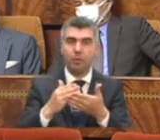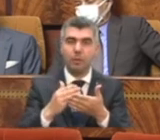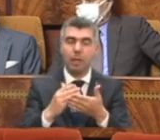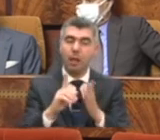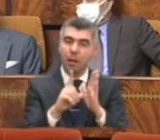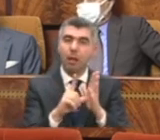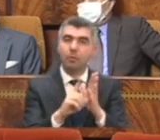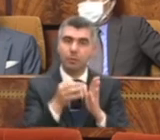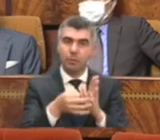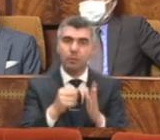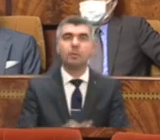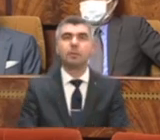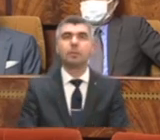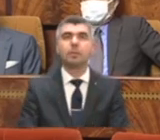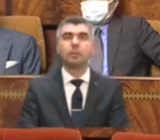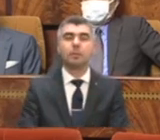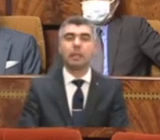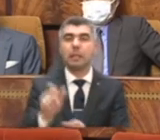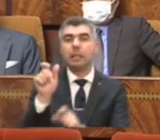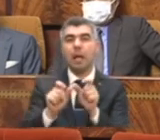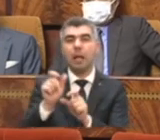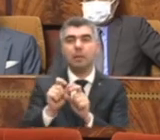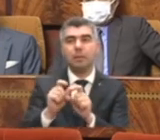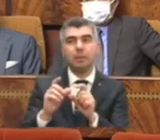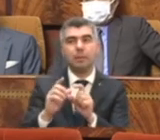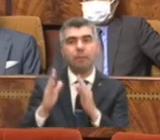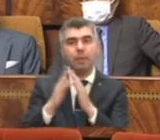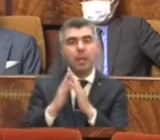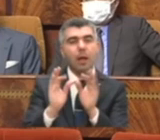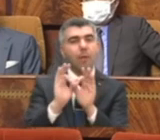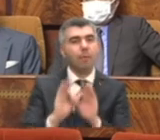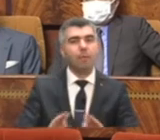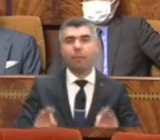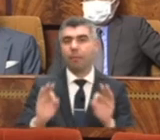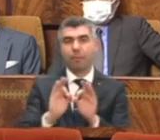ذوي الحقوق. من ذوي الحقوق الناس ما لقاوش فين يسكنوا مع والديهم، لان